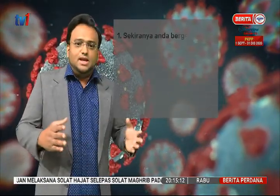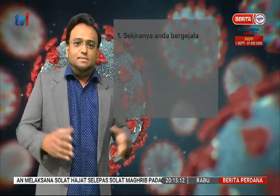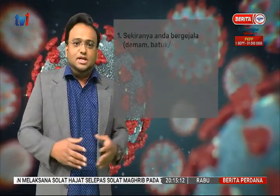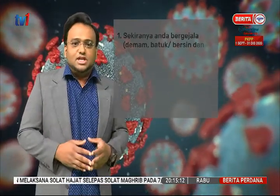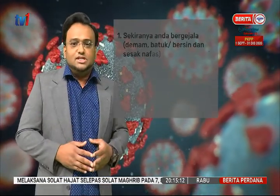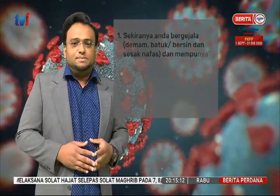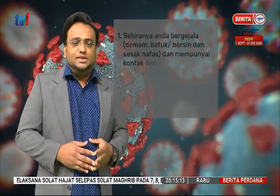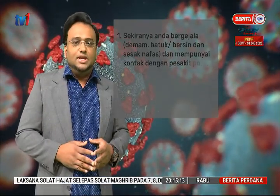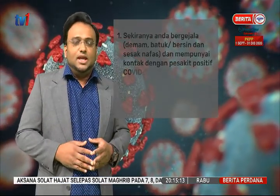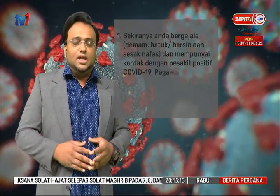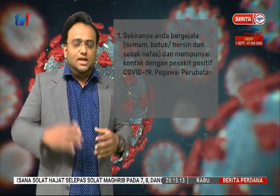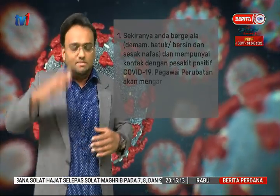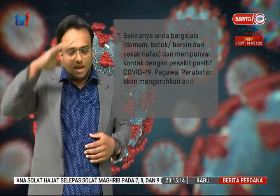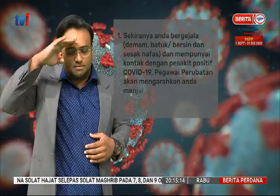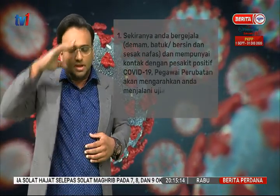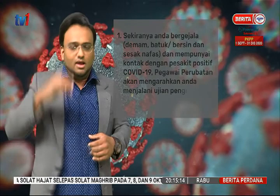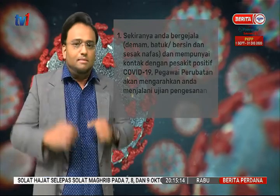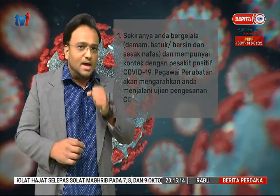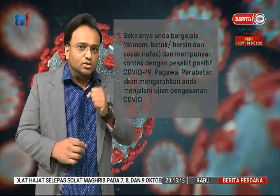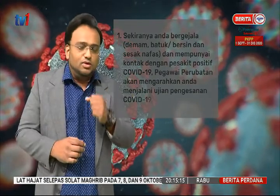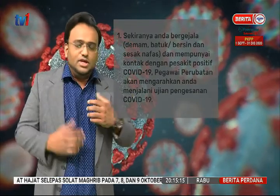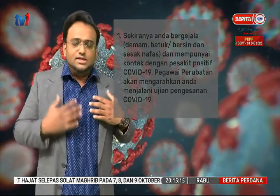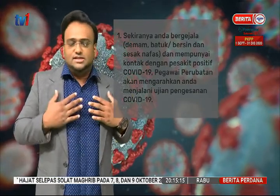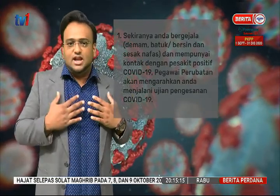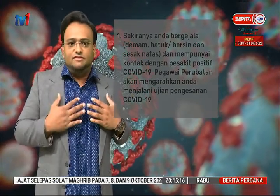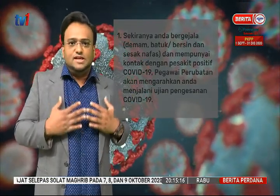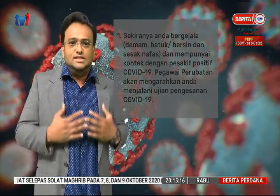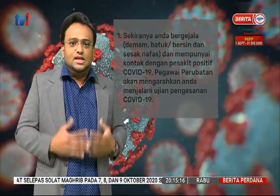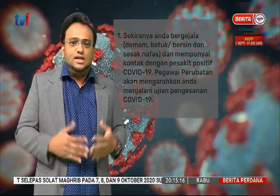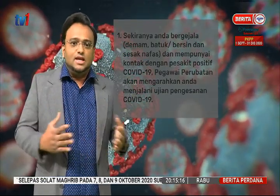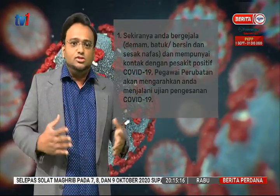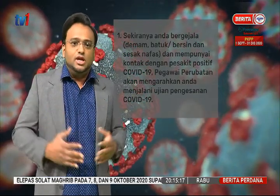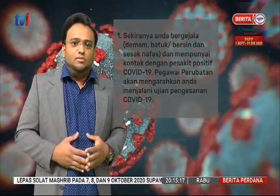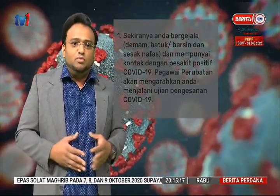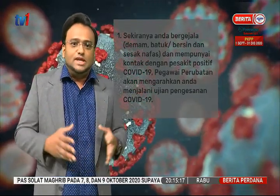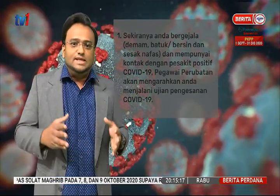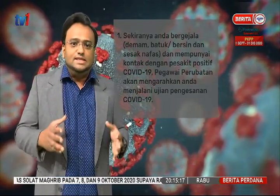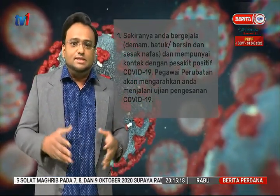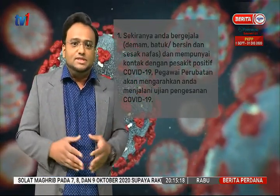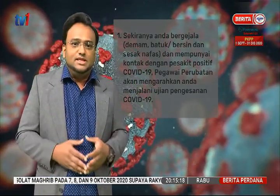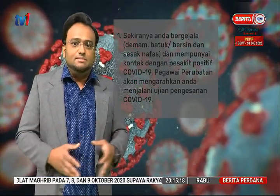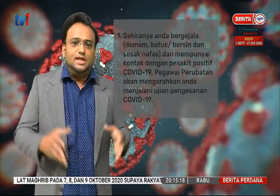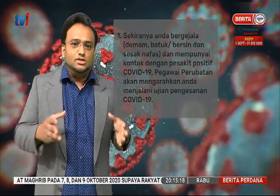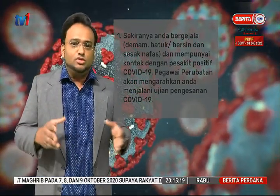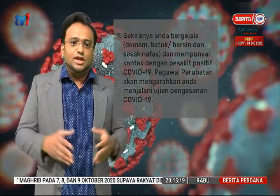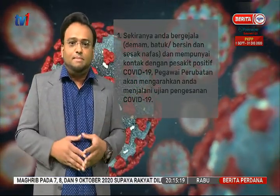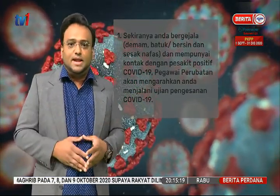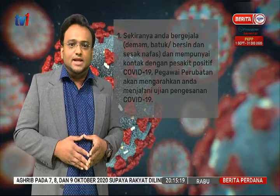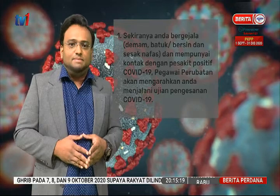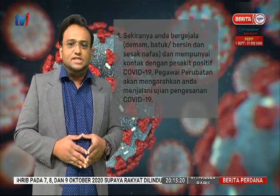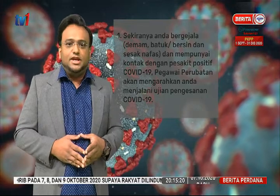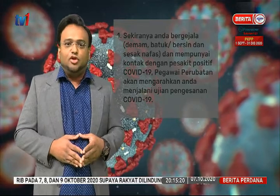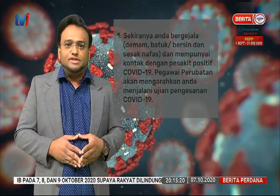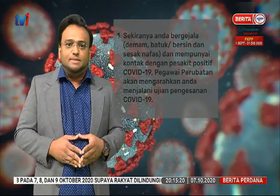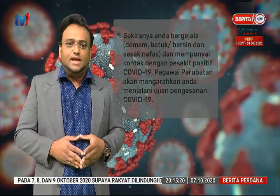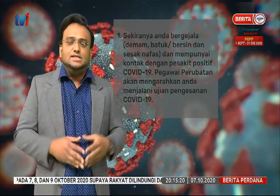Sekiranya anda bergejala seperti demam, batuk, sesak nafas dan juga mempunyai simptom-simptom dan kontak rapat